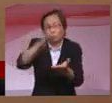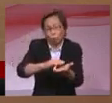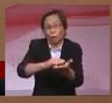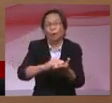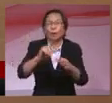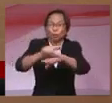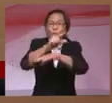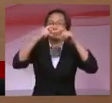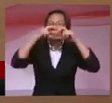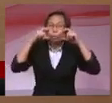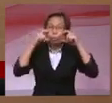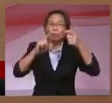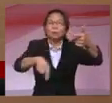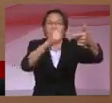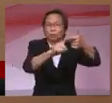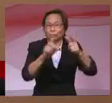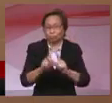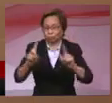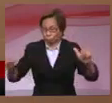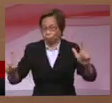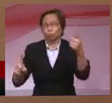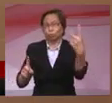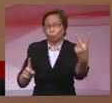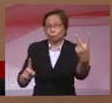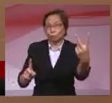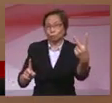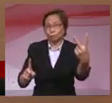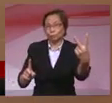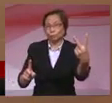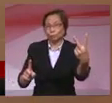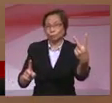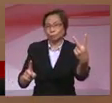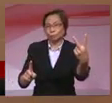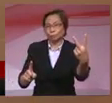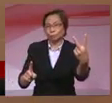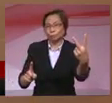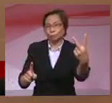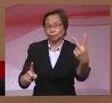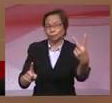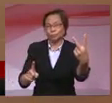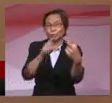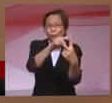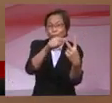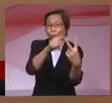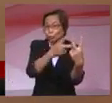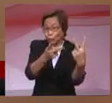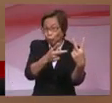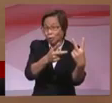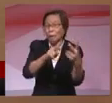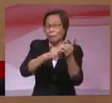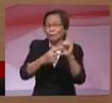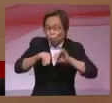pelitup muka, dan yang kedua mengadakan penjarakan sosial 1 meter. Dua. Jadi kalau tempat